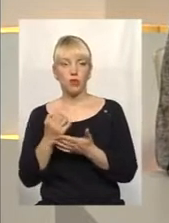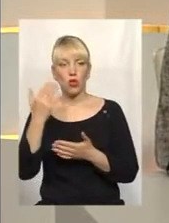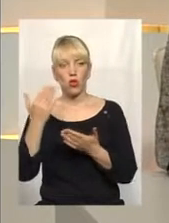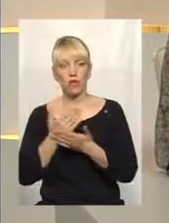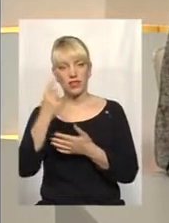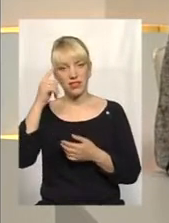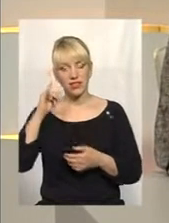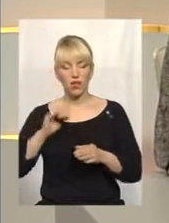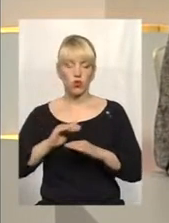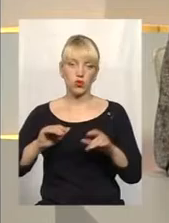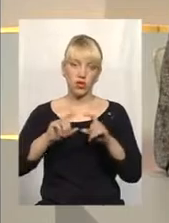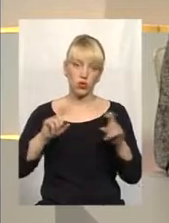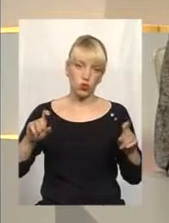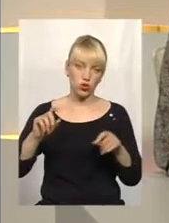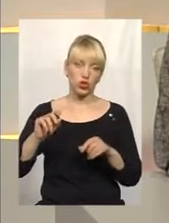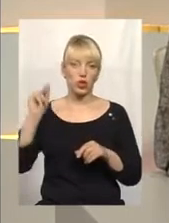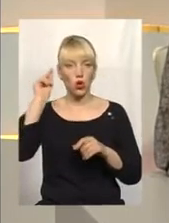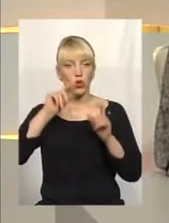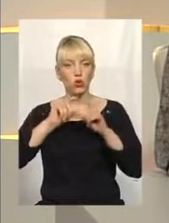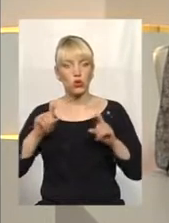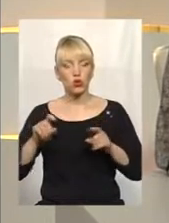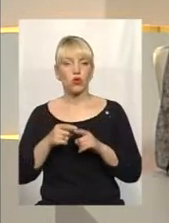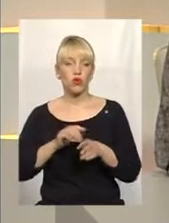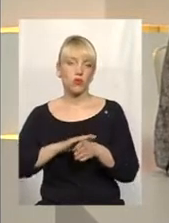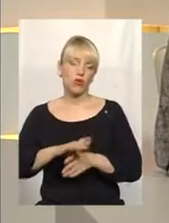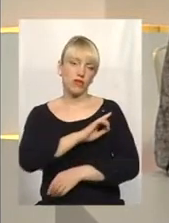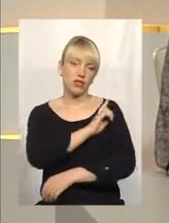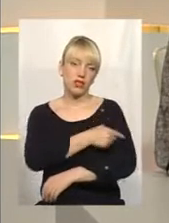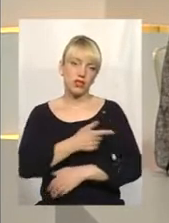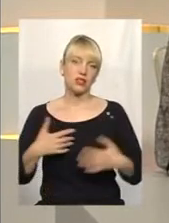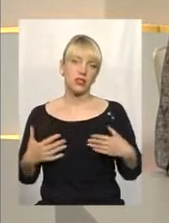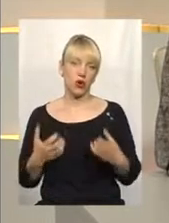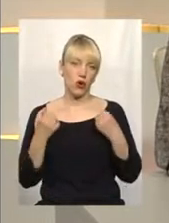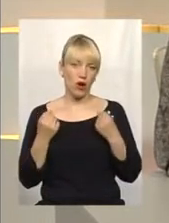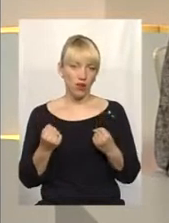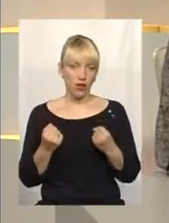у садочках, школах з повні сил, повні здоров'я і